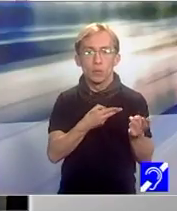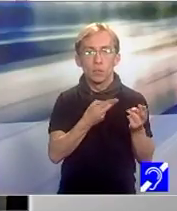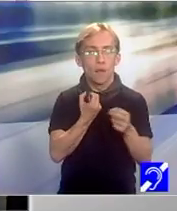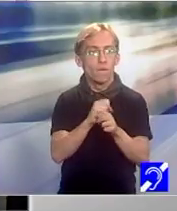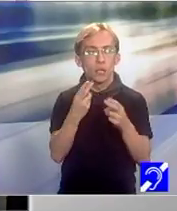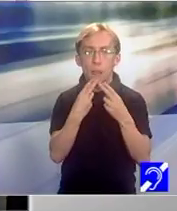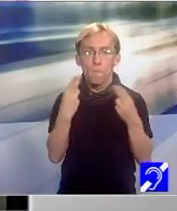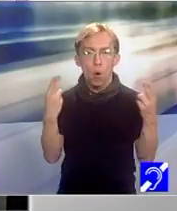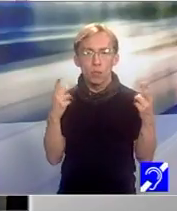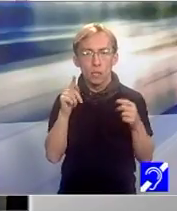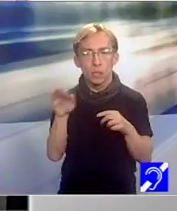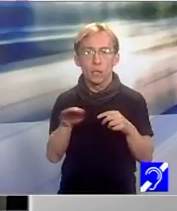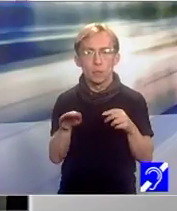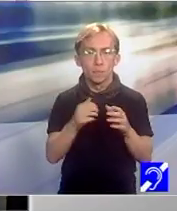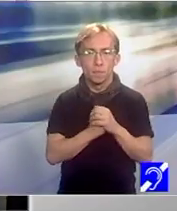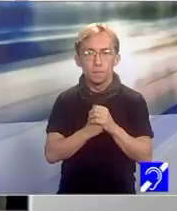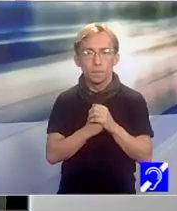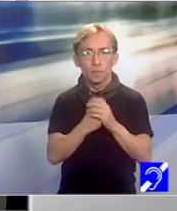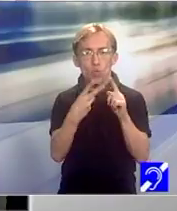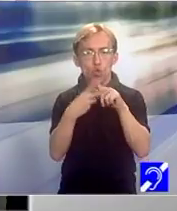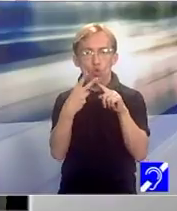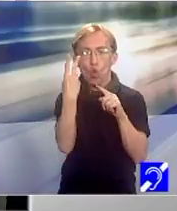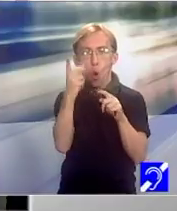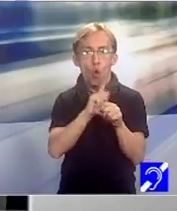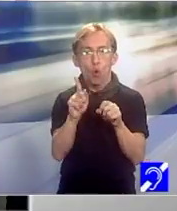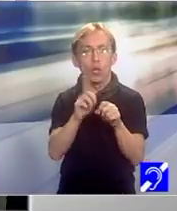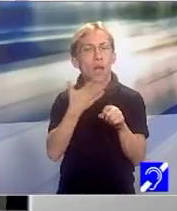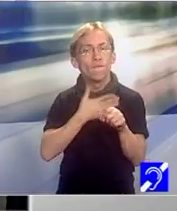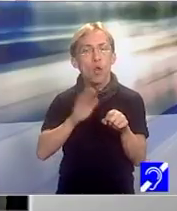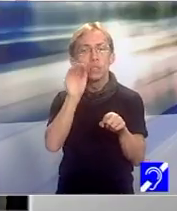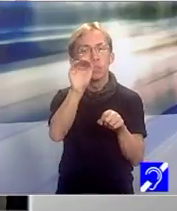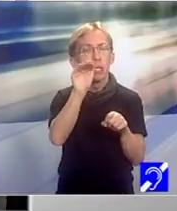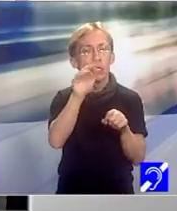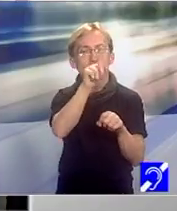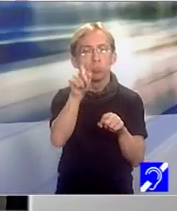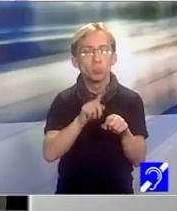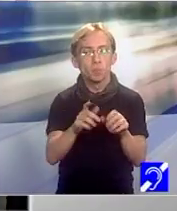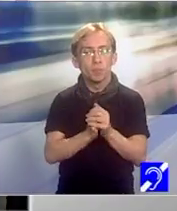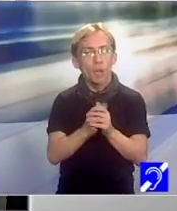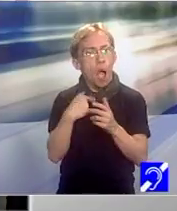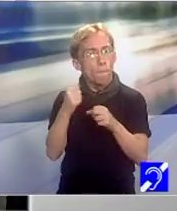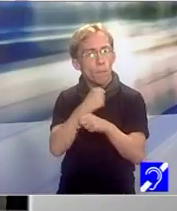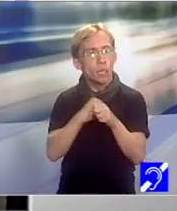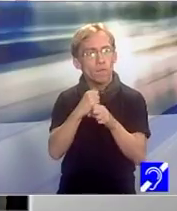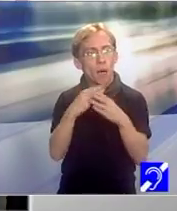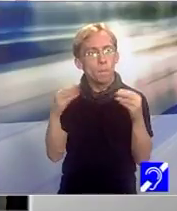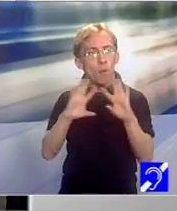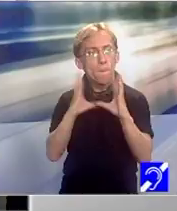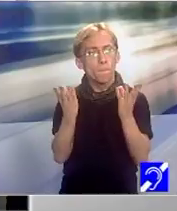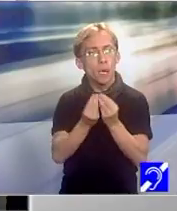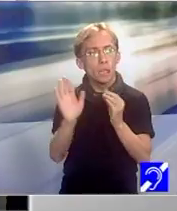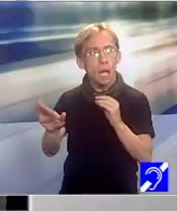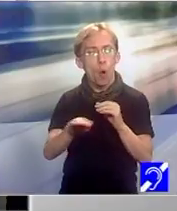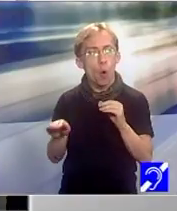important este acest demers de consiliere și se mai întâmplă un lucru despre care vreau să te întreb. Am văzut mulți părinți de copii cu dizabilități